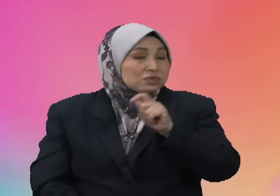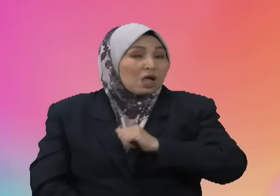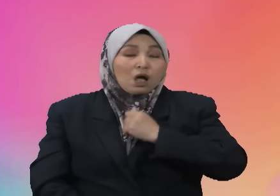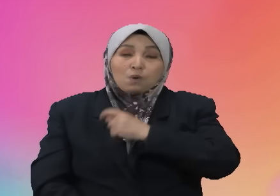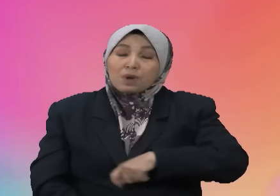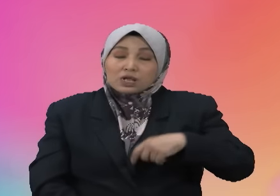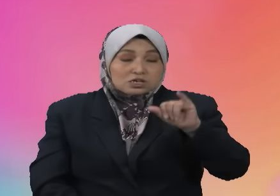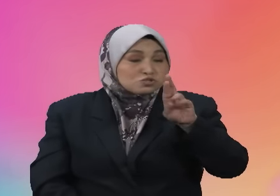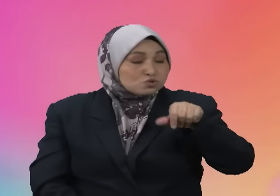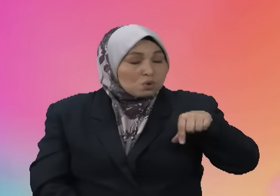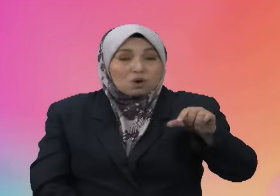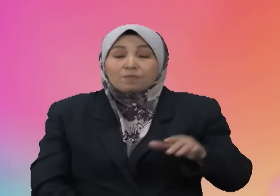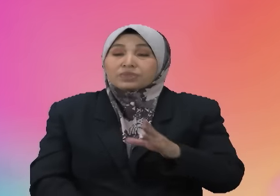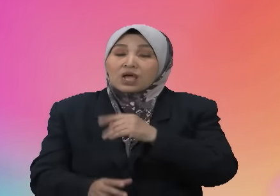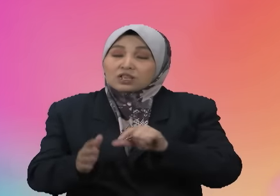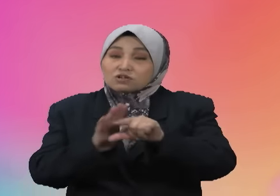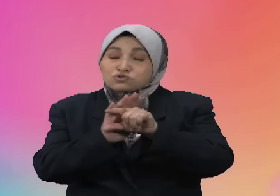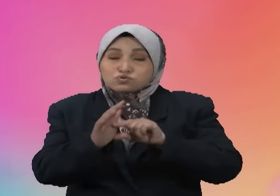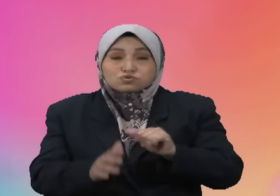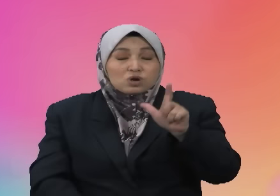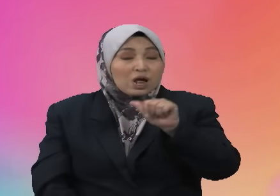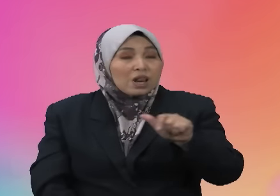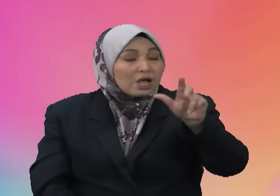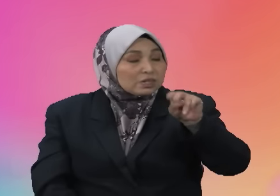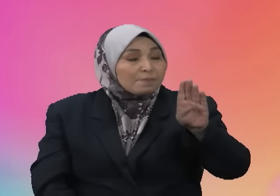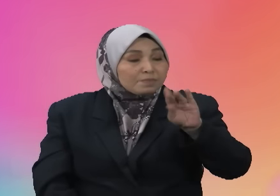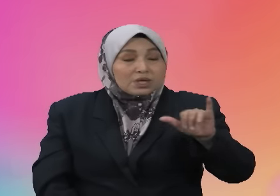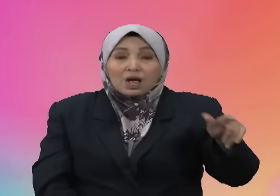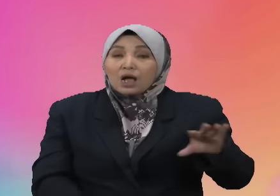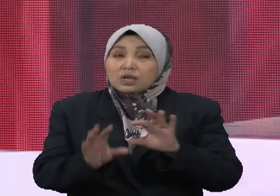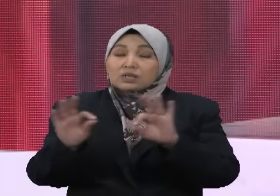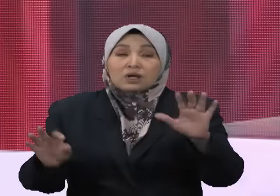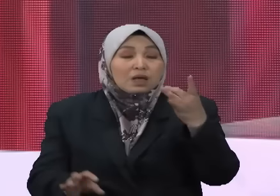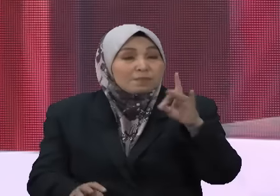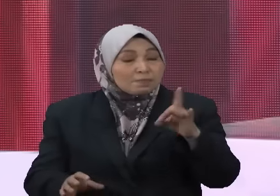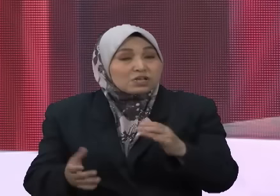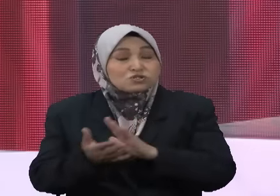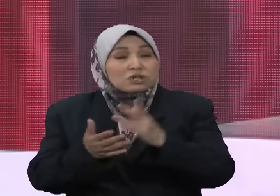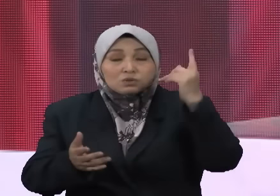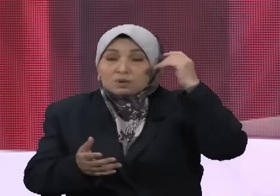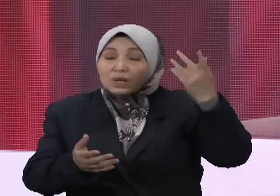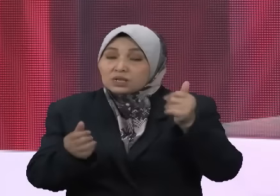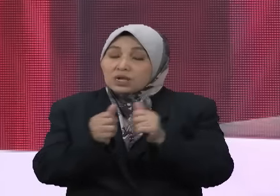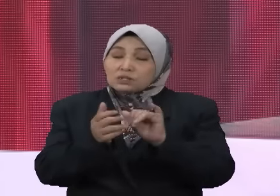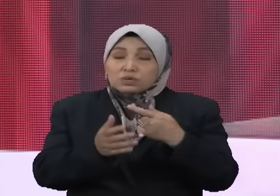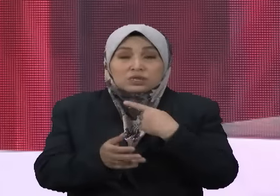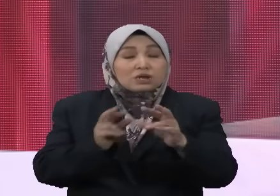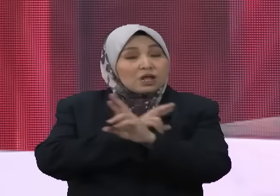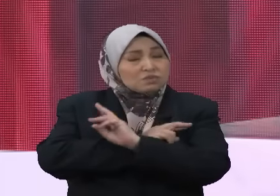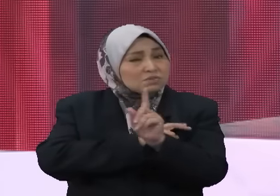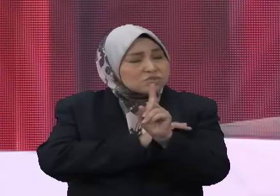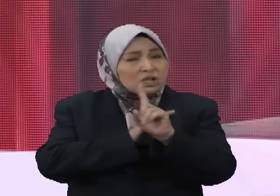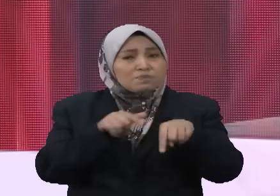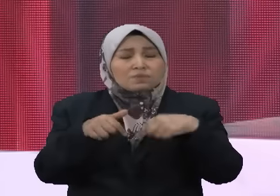al-isra dan juga surah al-anbiya ayat yang ke-18 jadi tuan-tuan dan puan-puan dengan itu kita berehat sebentar Jangan ke